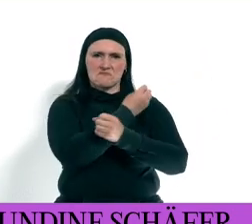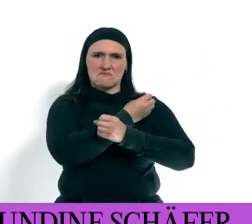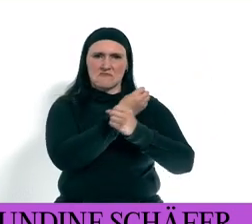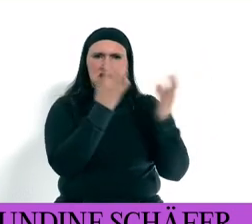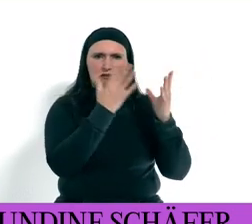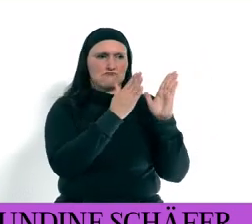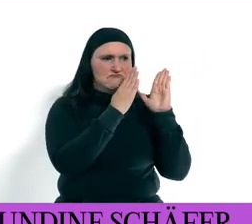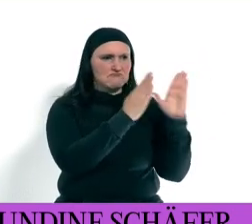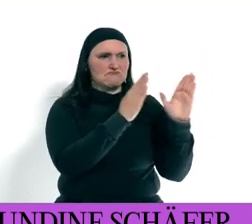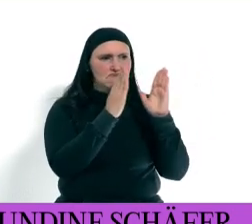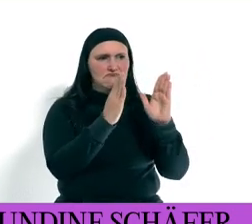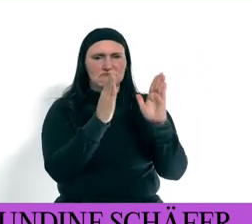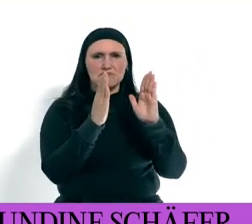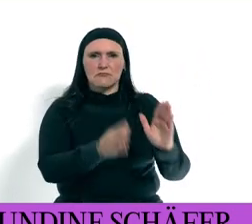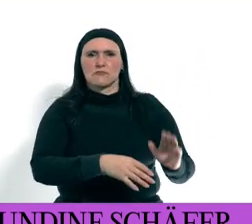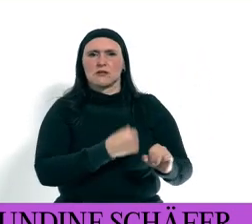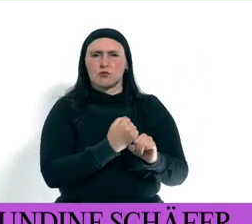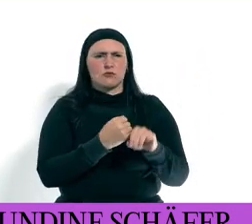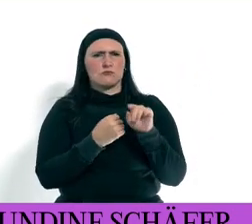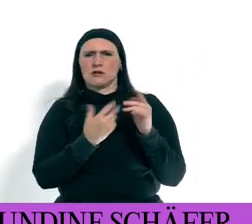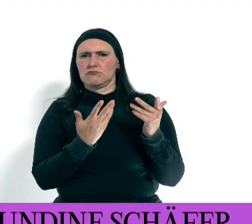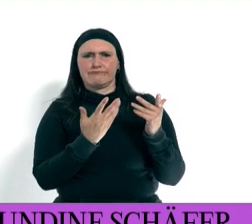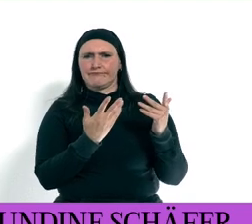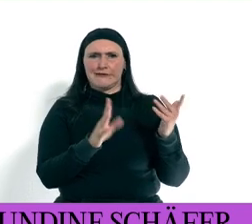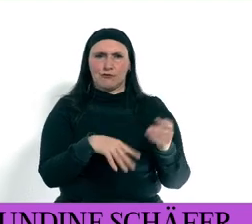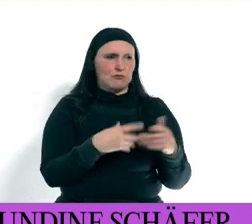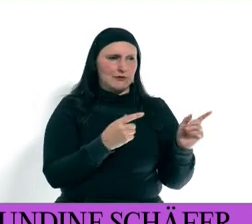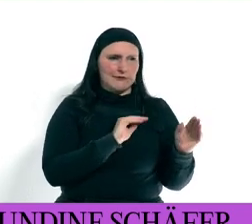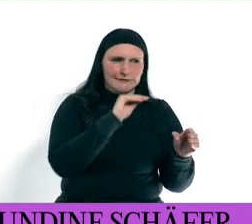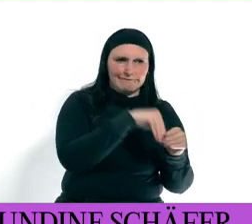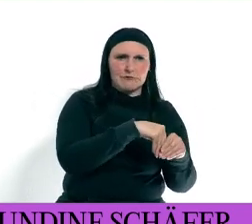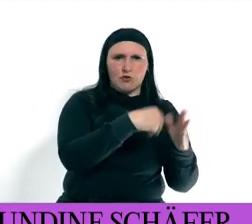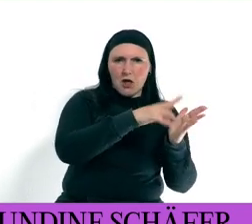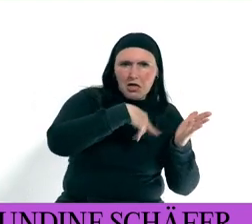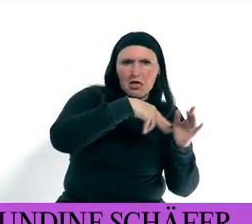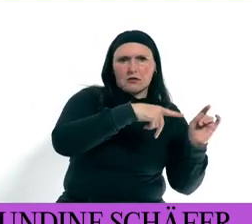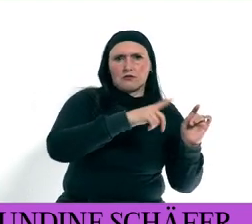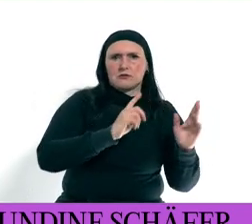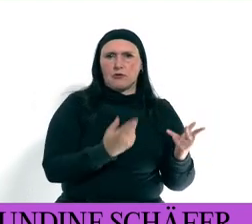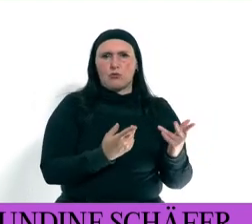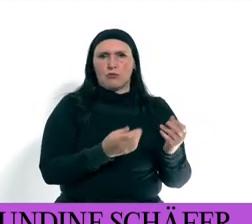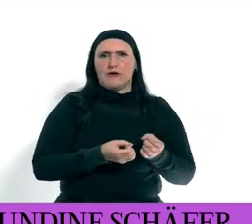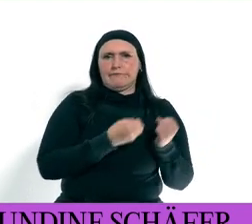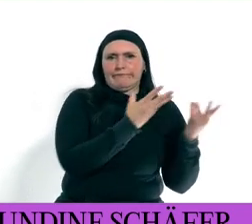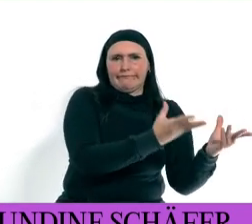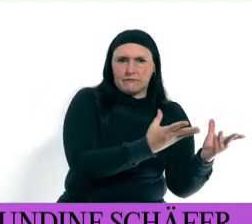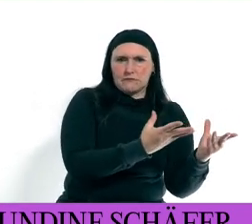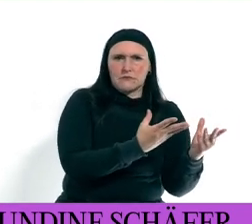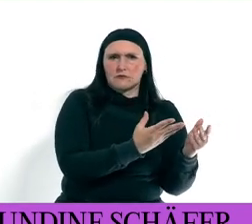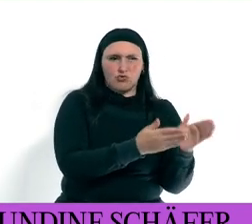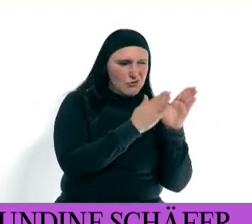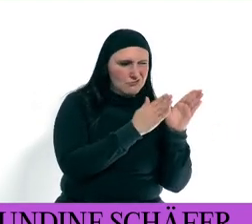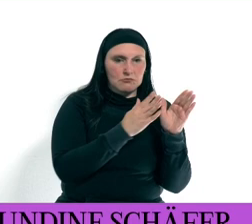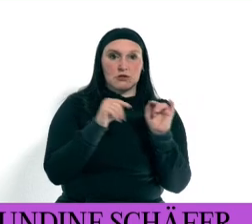zugänglich sind. Und ich denke, es ist ganz wichtig, dass wir auch diese Vielfalt tatsächlich repräsentieren und dass wir hier auch